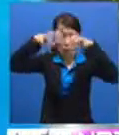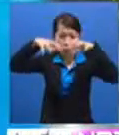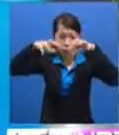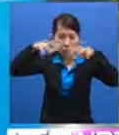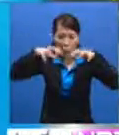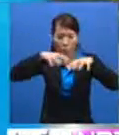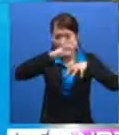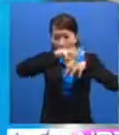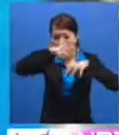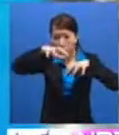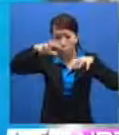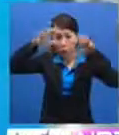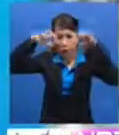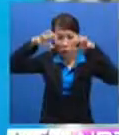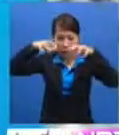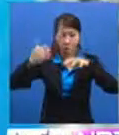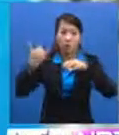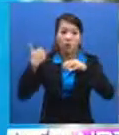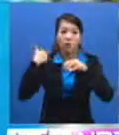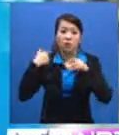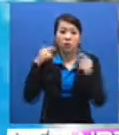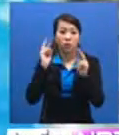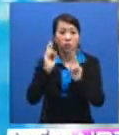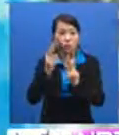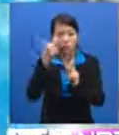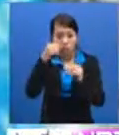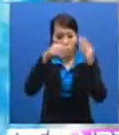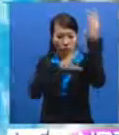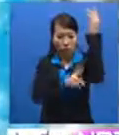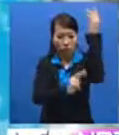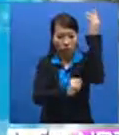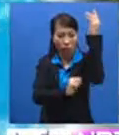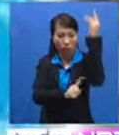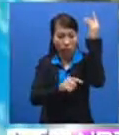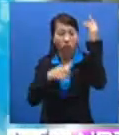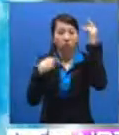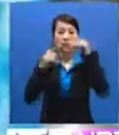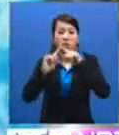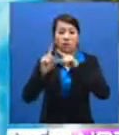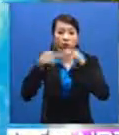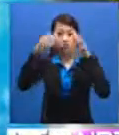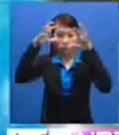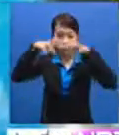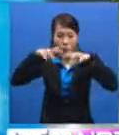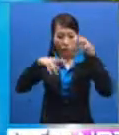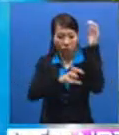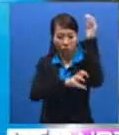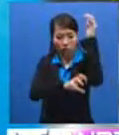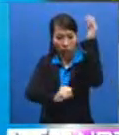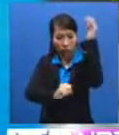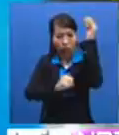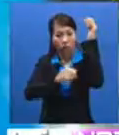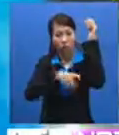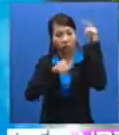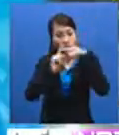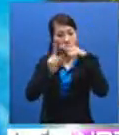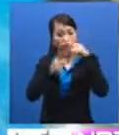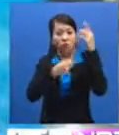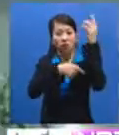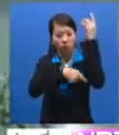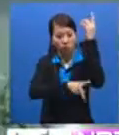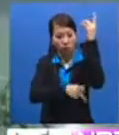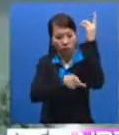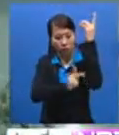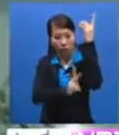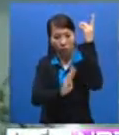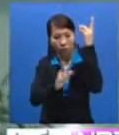ถึงหนักมากเกิดข้นได้โดยเฉพาะบริเวณจัหวดนักคอนสีธรรราชพัทลุง สงกลา สตูน พังงา ภูเกต และ